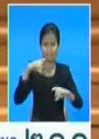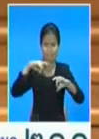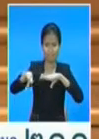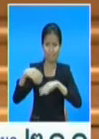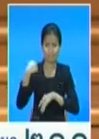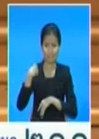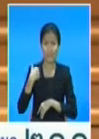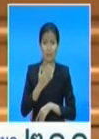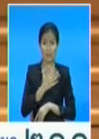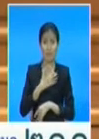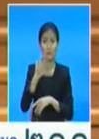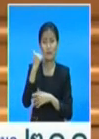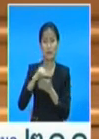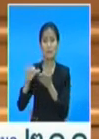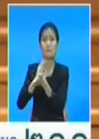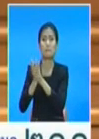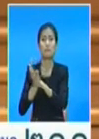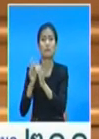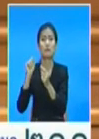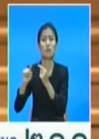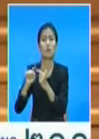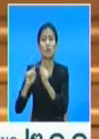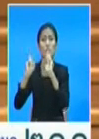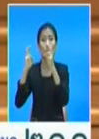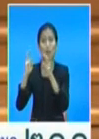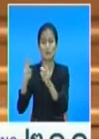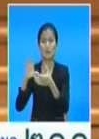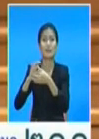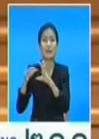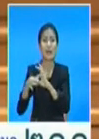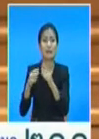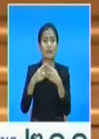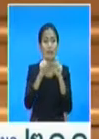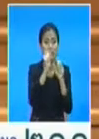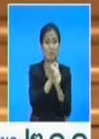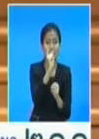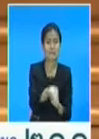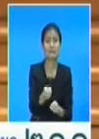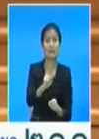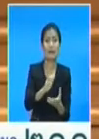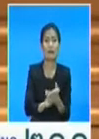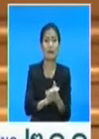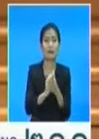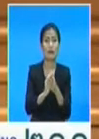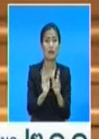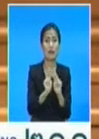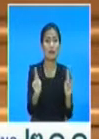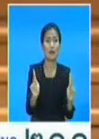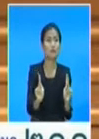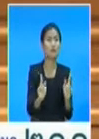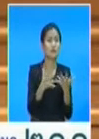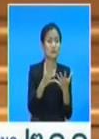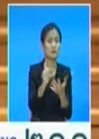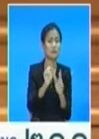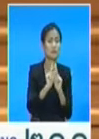แต่ยังไงอาจารย์ก็เป็นอาจารย์ล่ะครับขออนุญาตเอ่ยนามครับท่านพลเอกคิดชัยวรรณสถิตท่านเป็นอาจารย์ที่เครื่องบินม